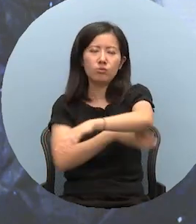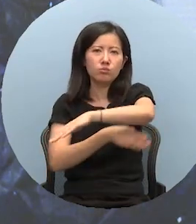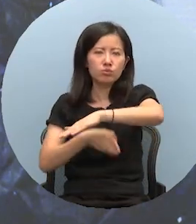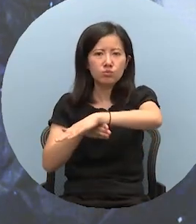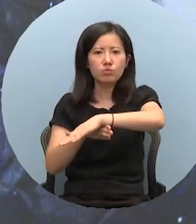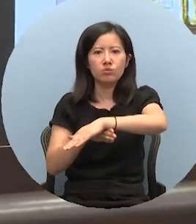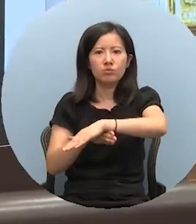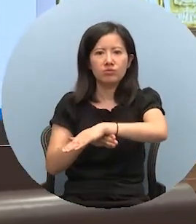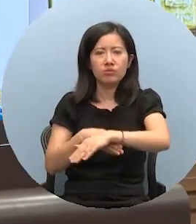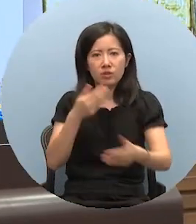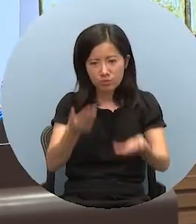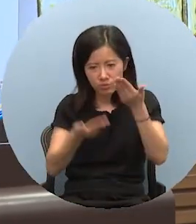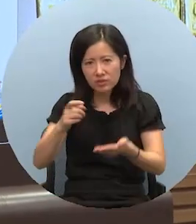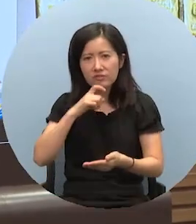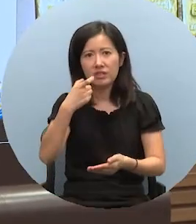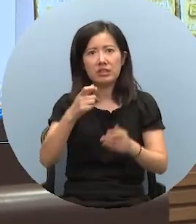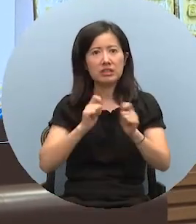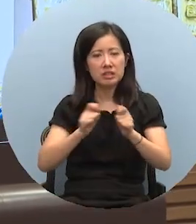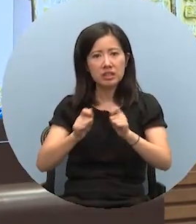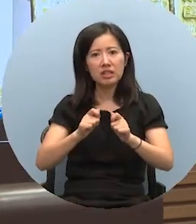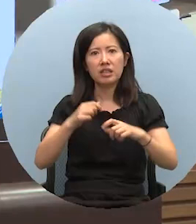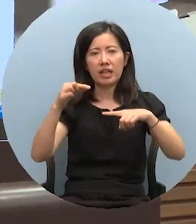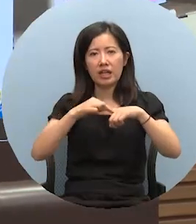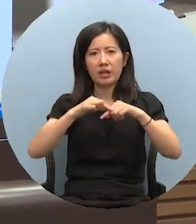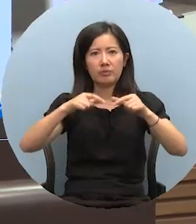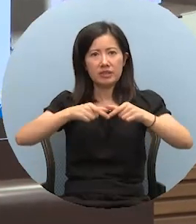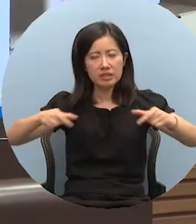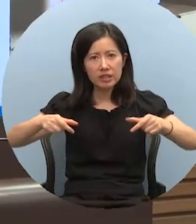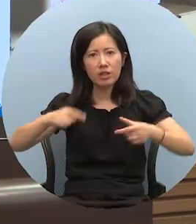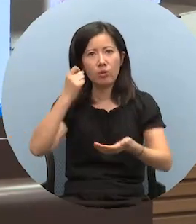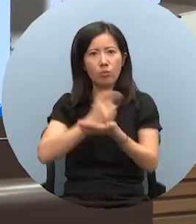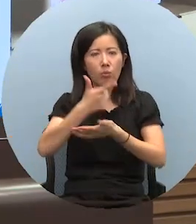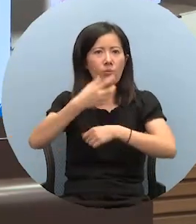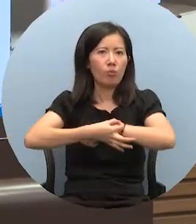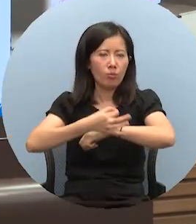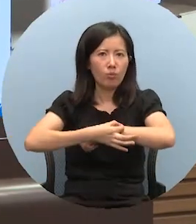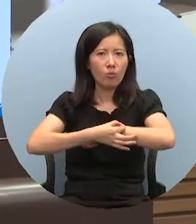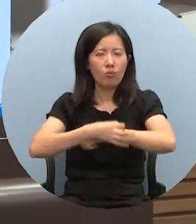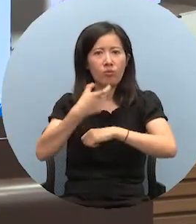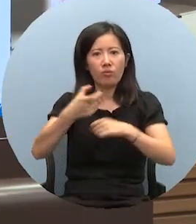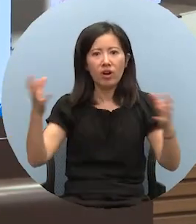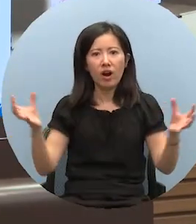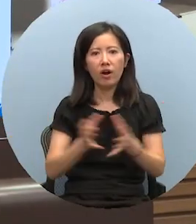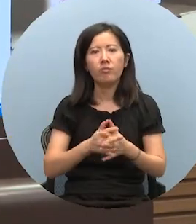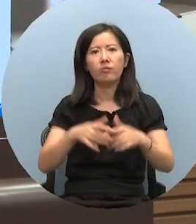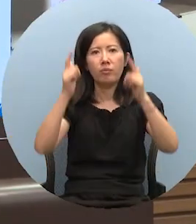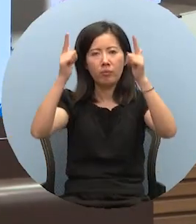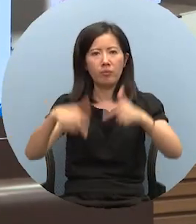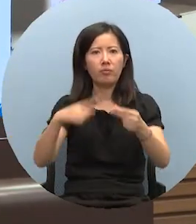位檢獲現金、金條、名貴手錶，總值大約